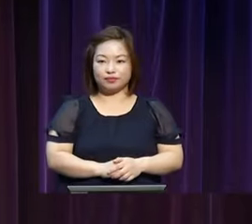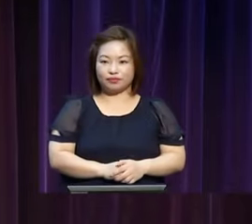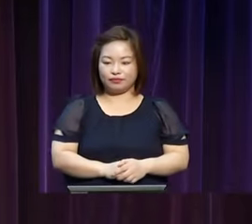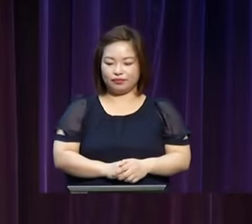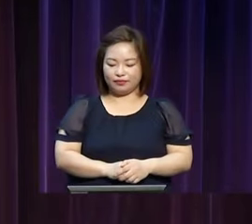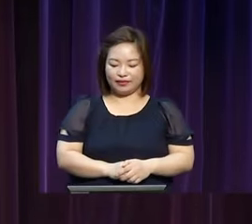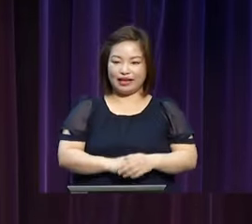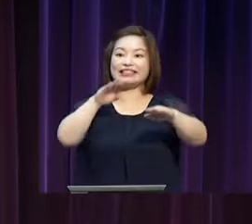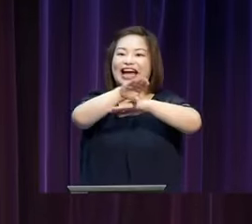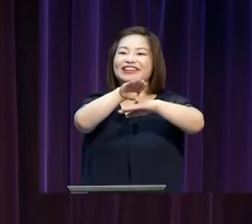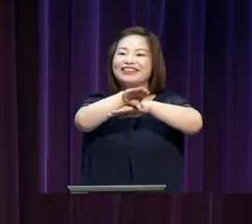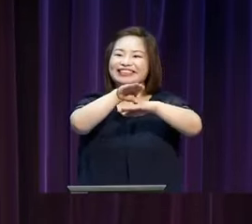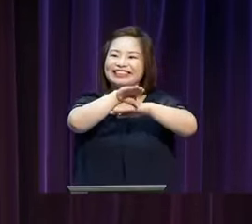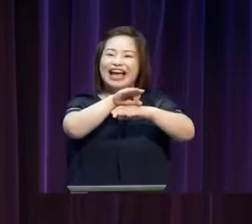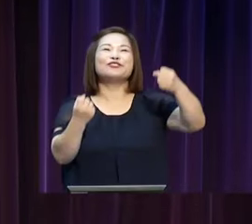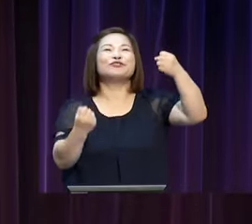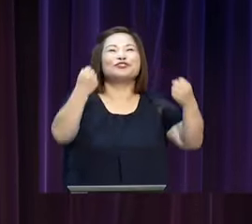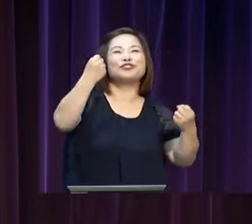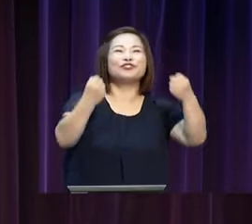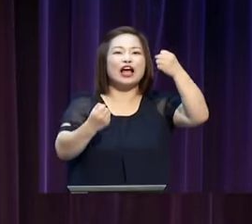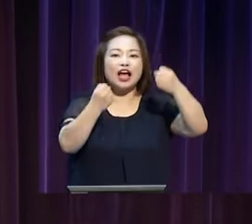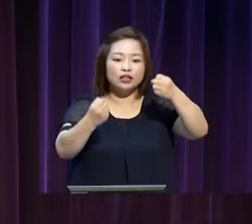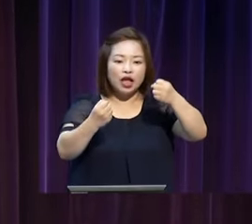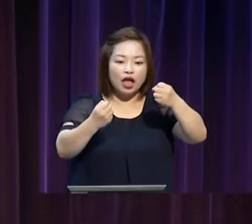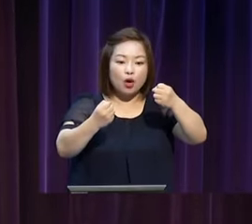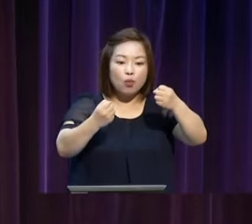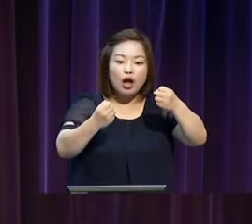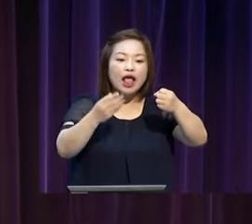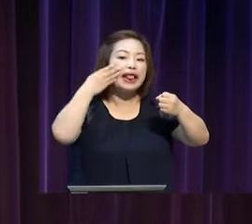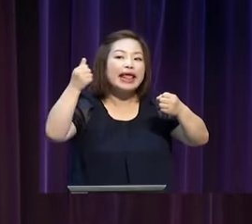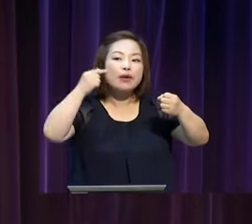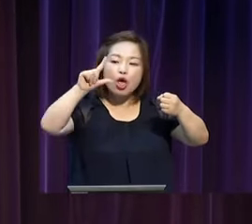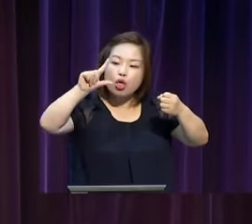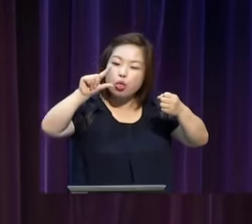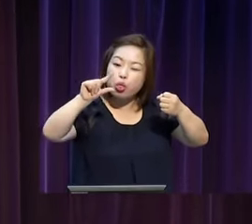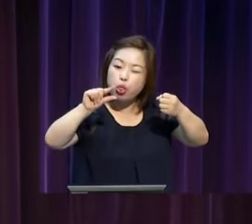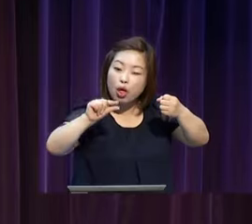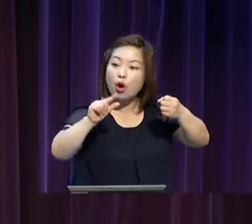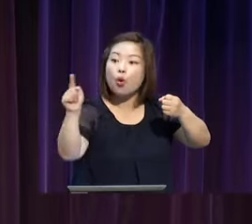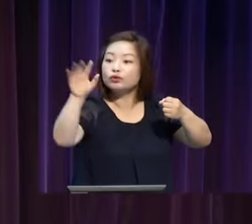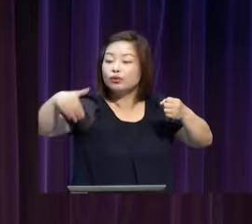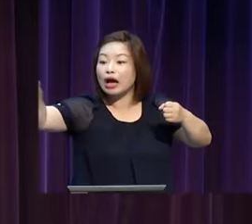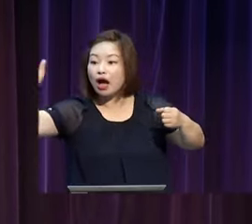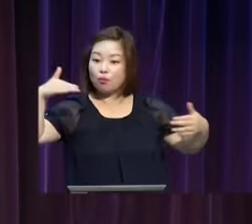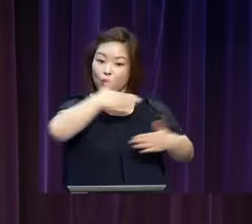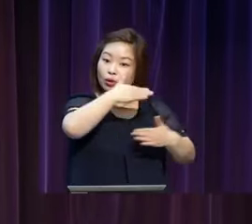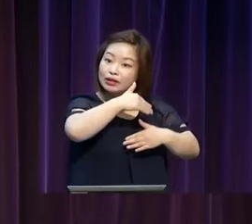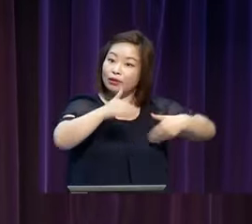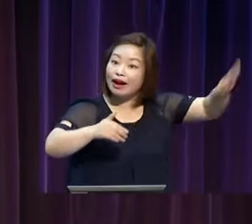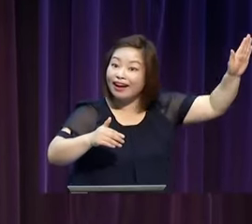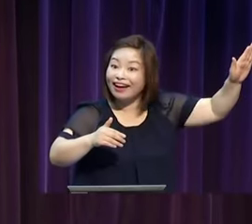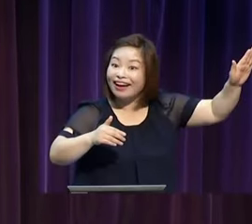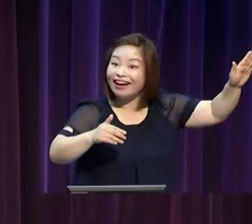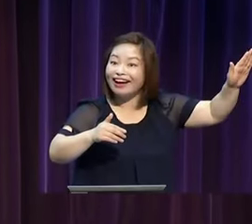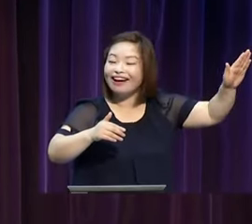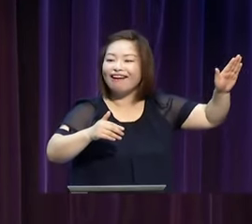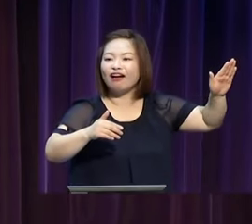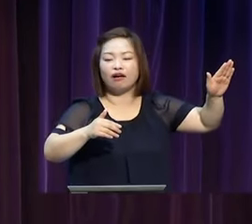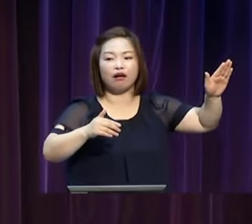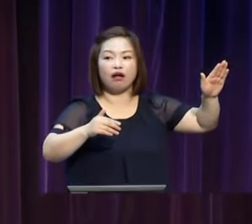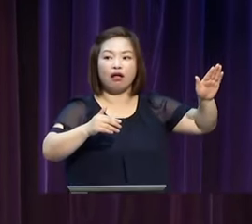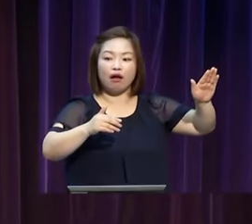자, 자동차를 운전하는데 기름이 떨어졌어요. 어디로 가요? 목욕탕으로 가요? 목욕탕 가면